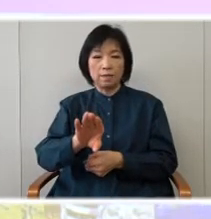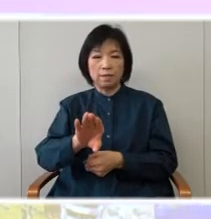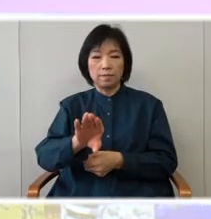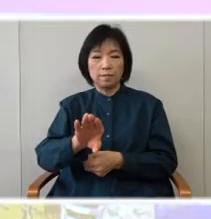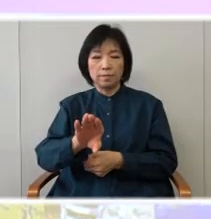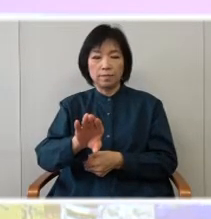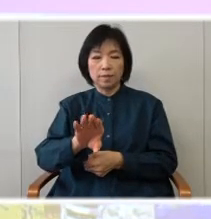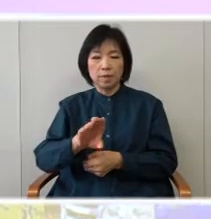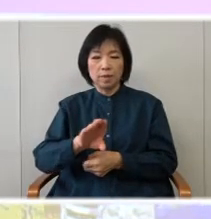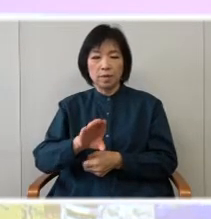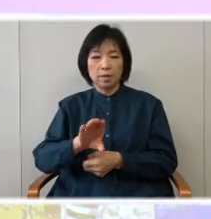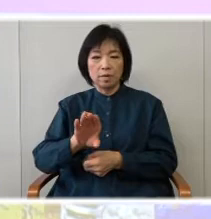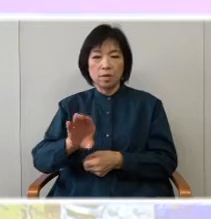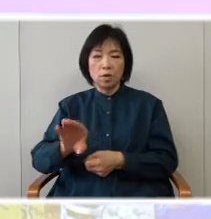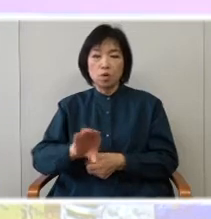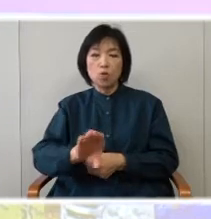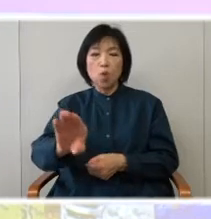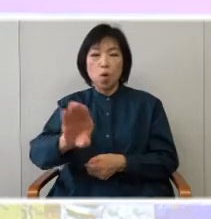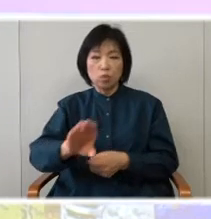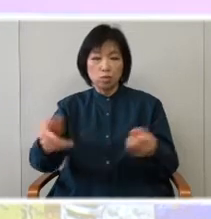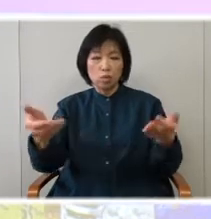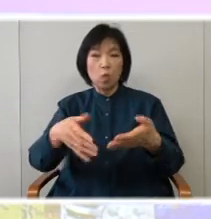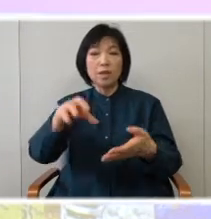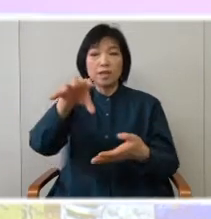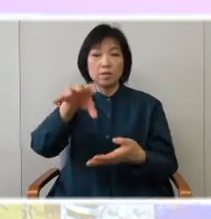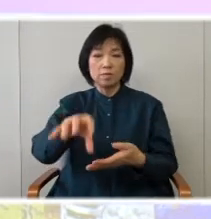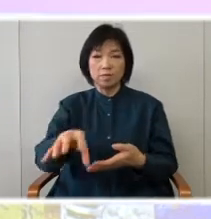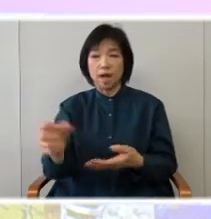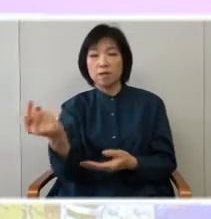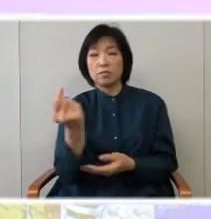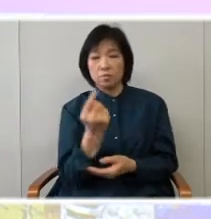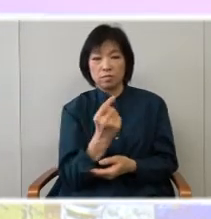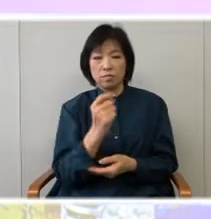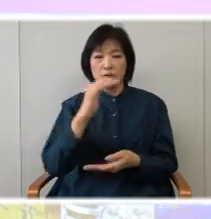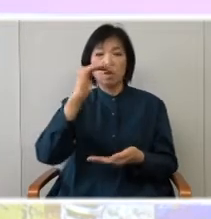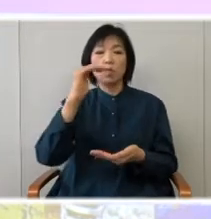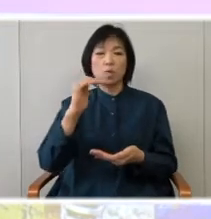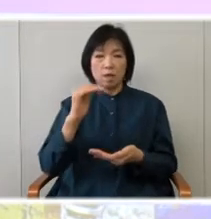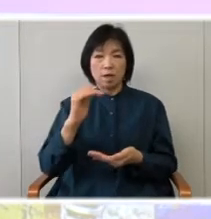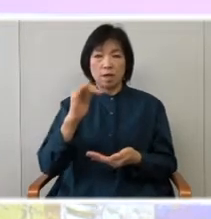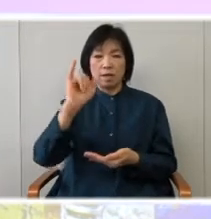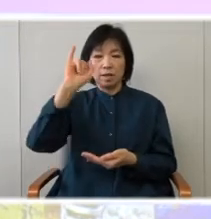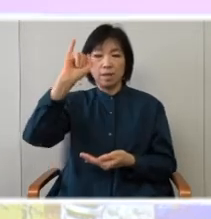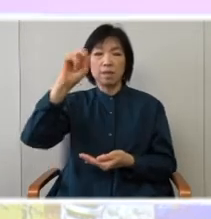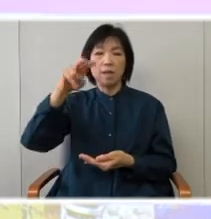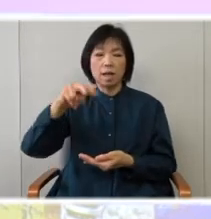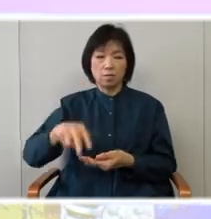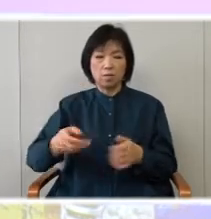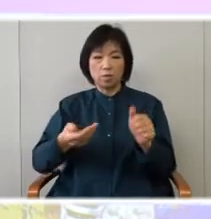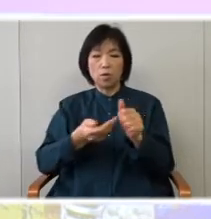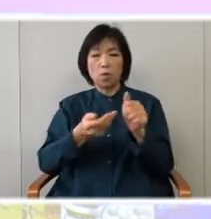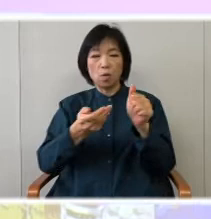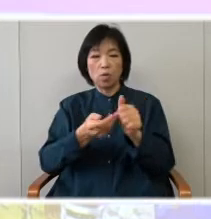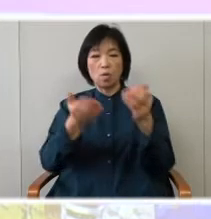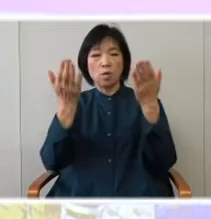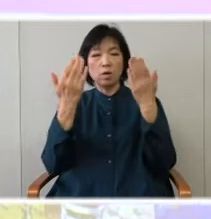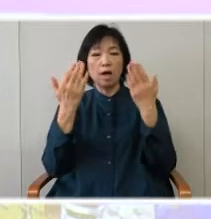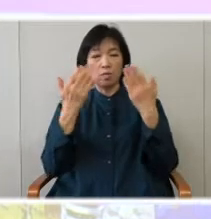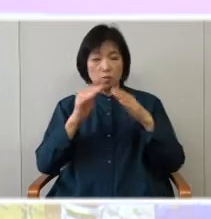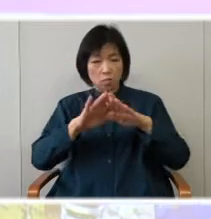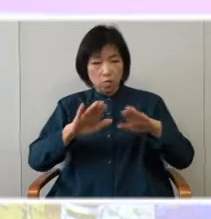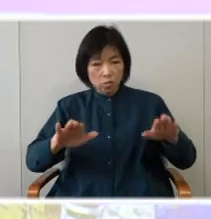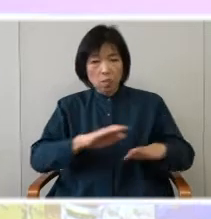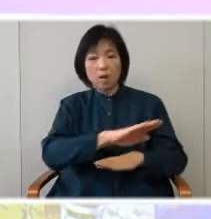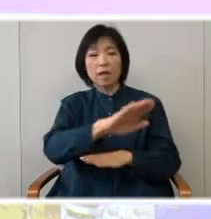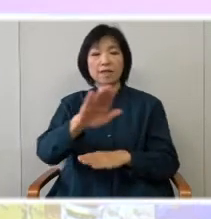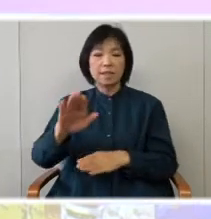動くオフィスなどがやってくるということで、これはあの伊那4学校の子どもたち